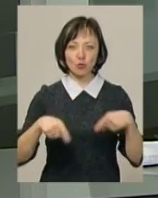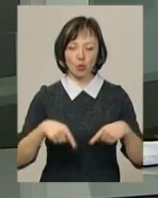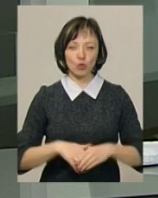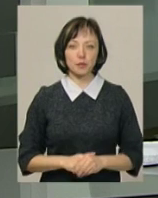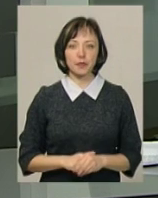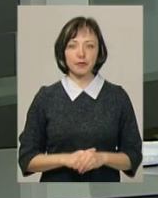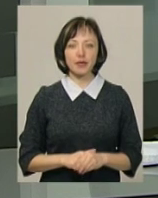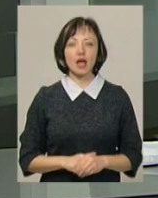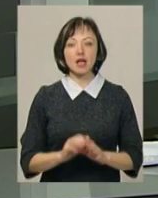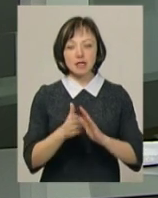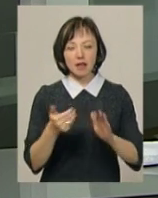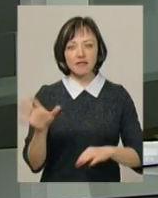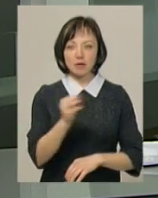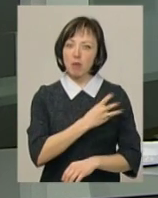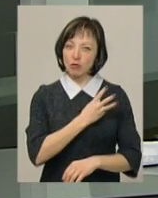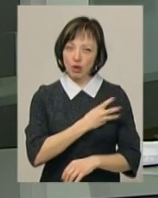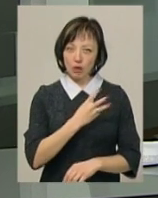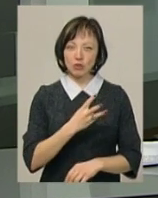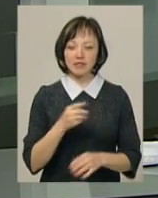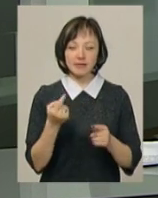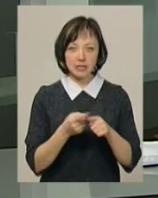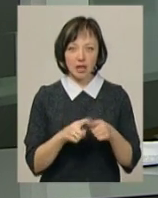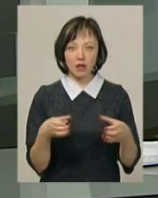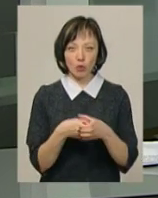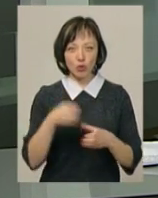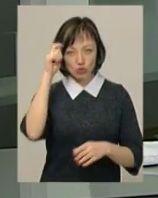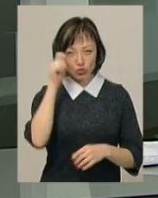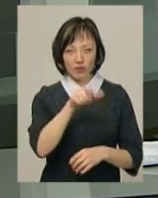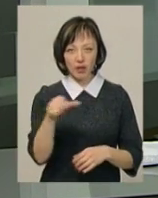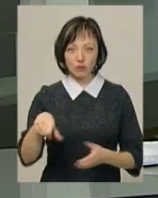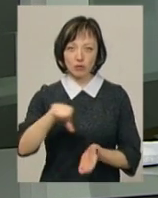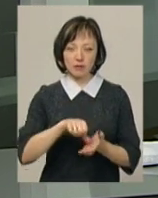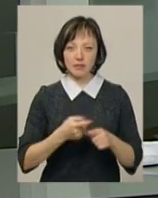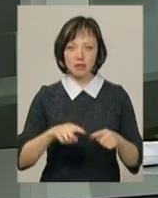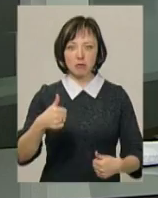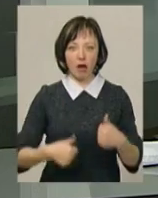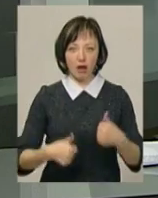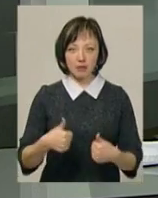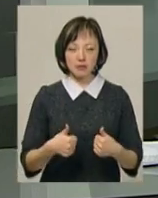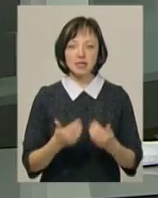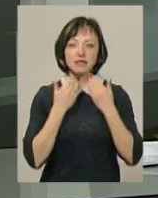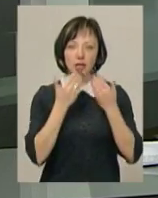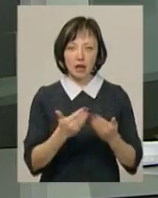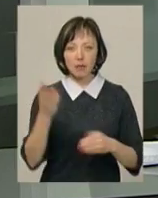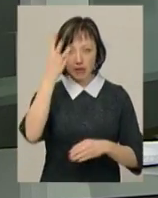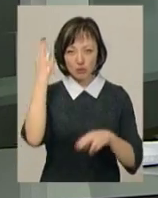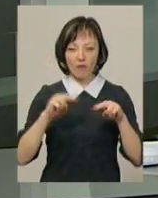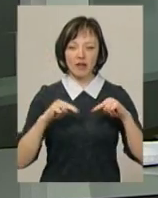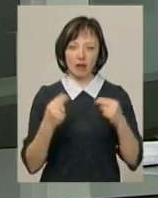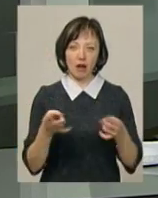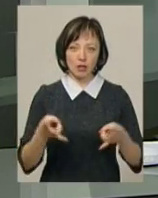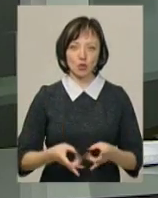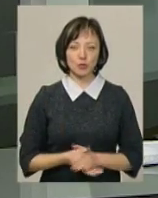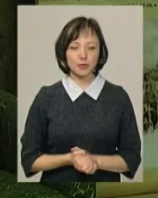Кузнецов. Він закликає всіх бажаючих із вказаної категорії чоловіків взяти участь у змаганнях, звертатися в Хмельницьку федерацію.